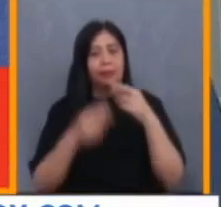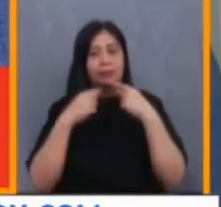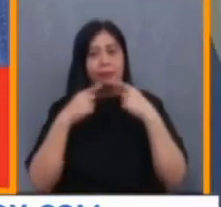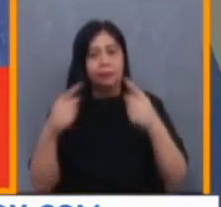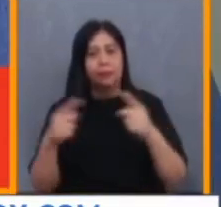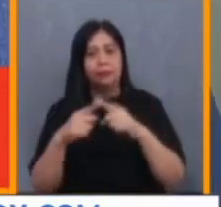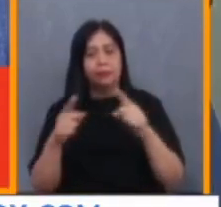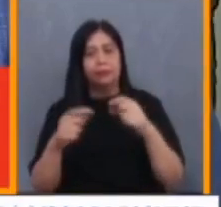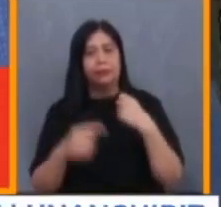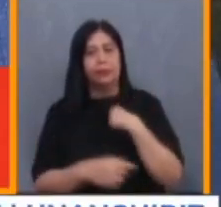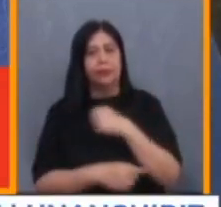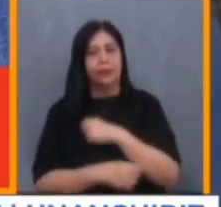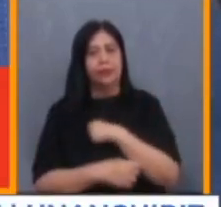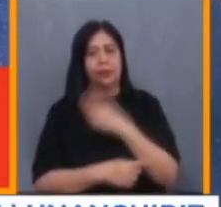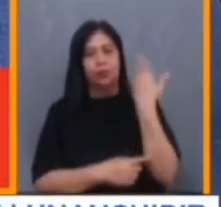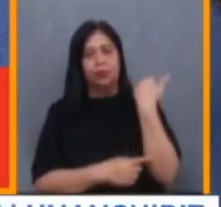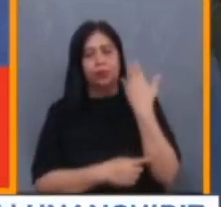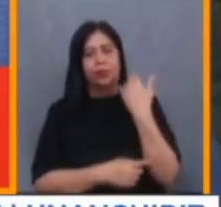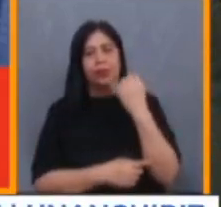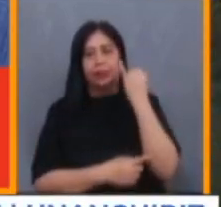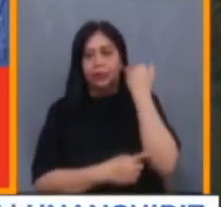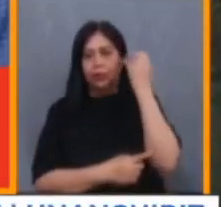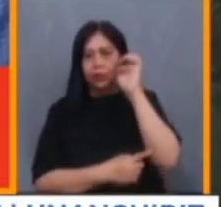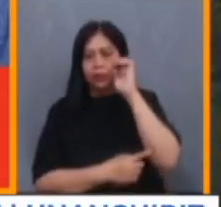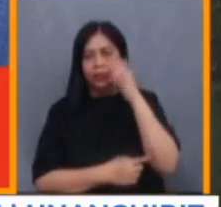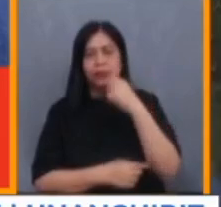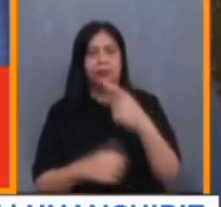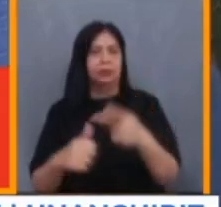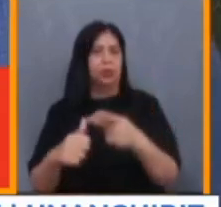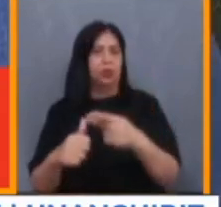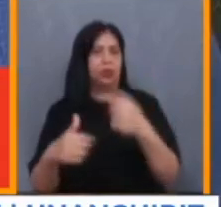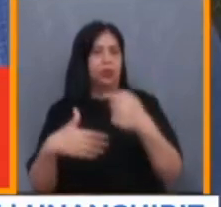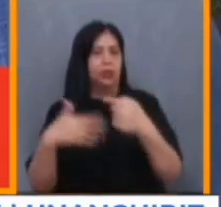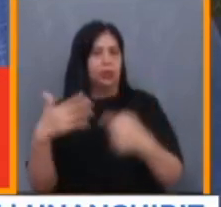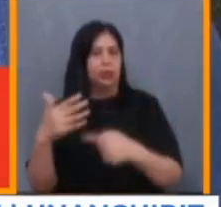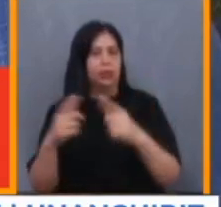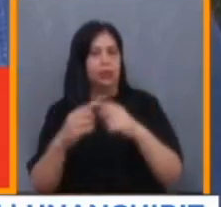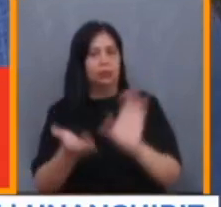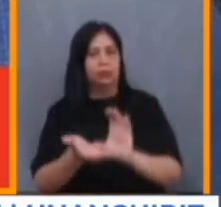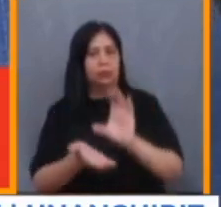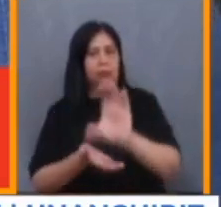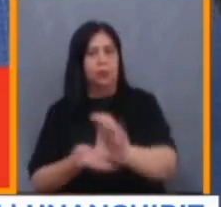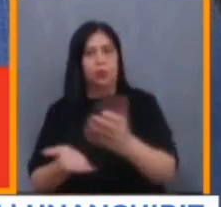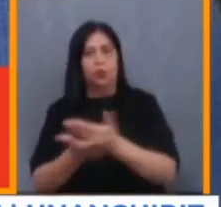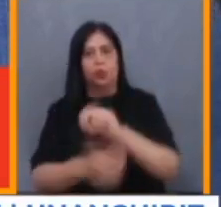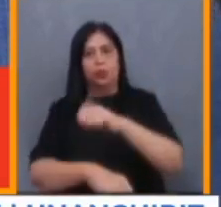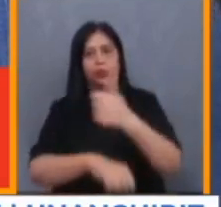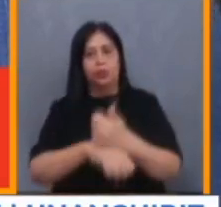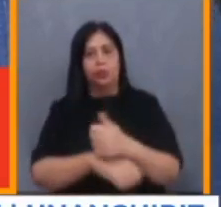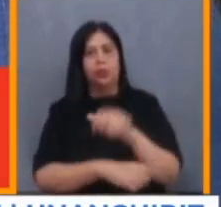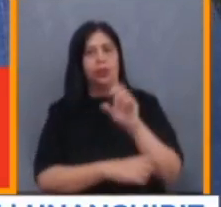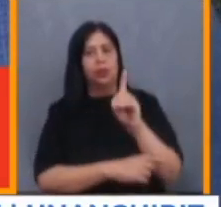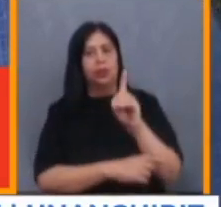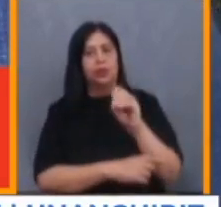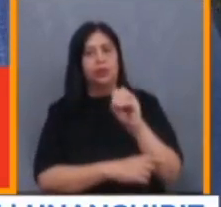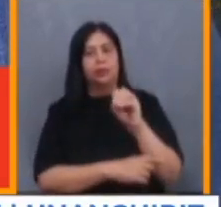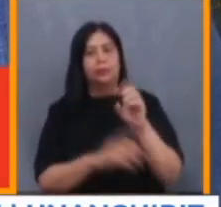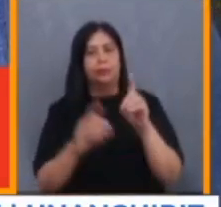Jingoy Estrada na gagawin niyang prioridad ang pagpupondo sa bagong tatag na Department of Migrant Workers.